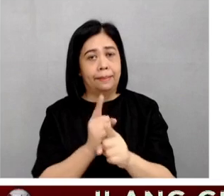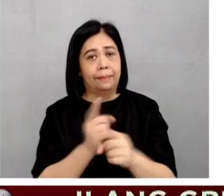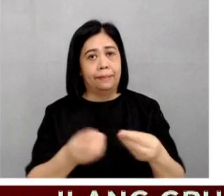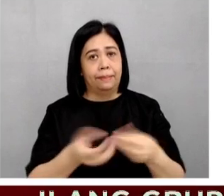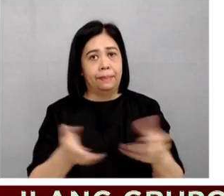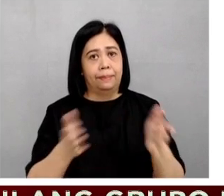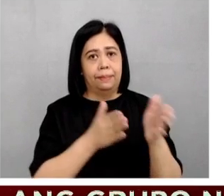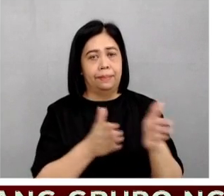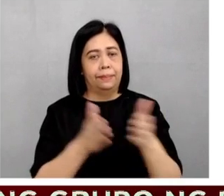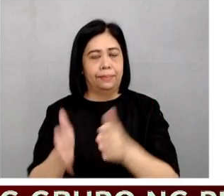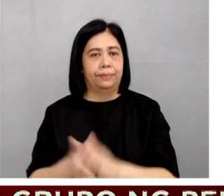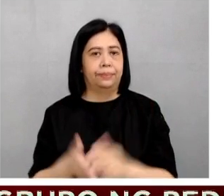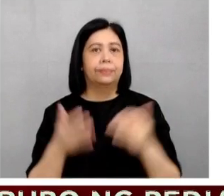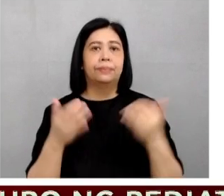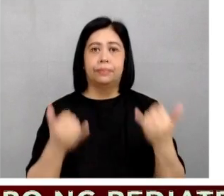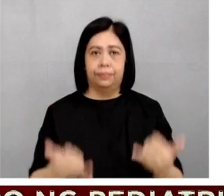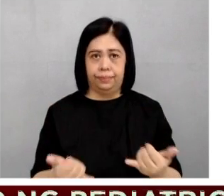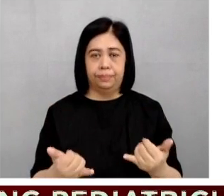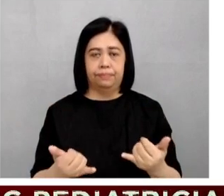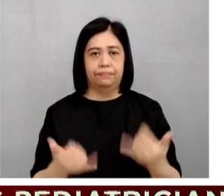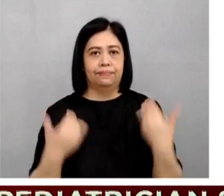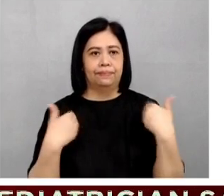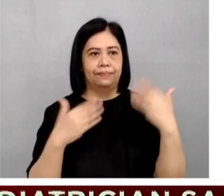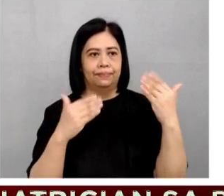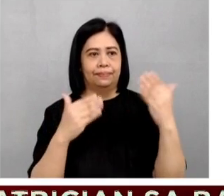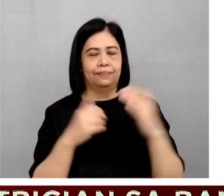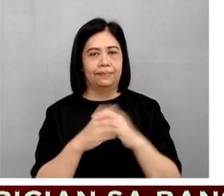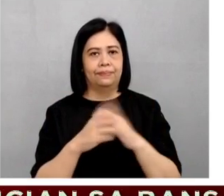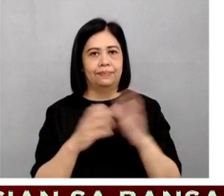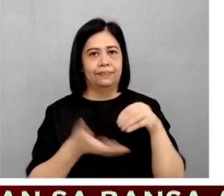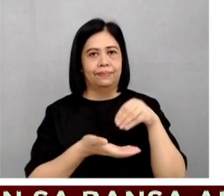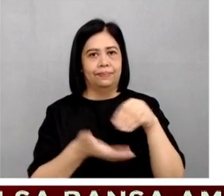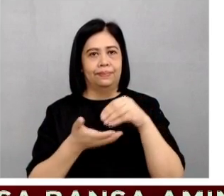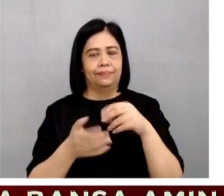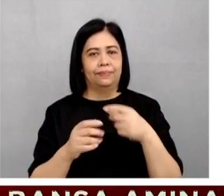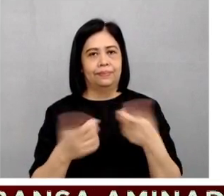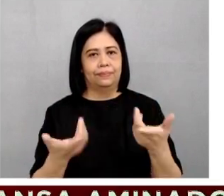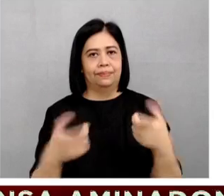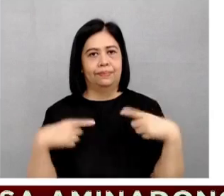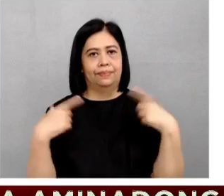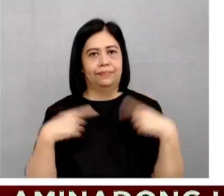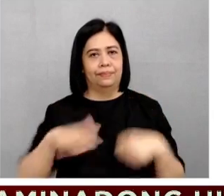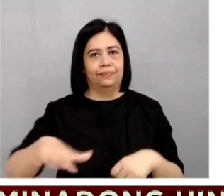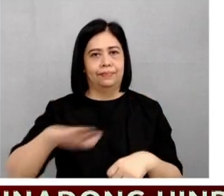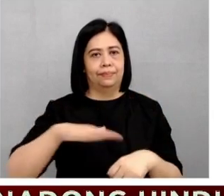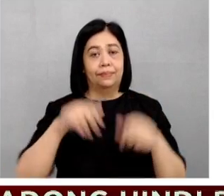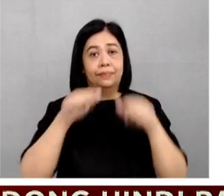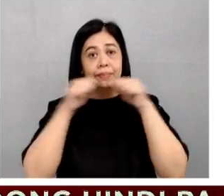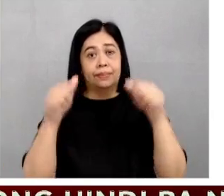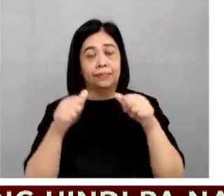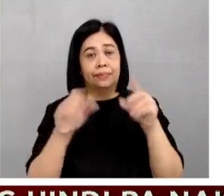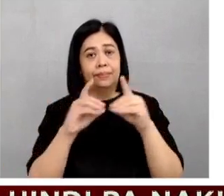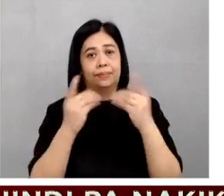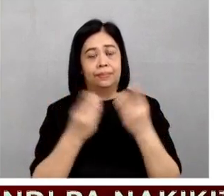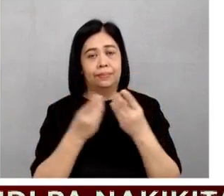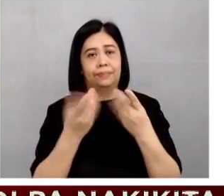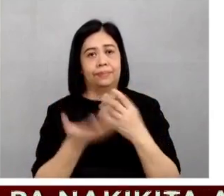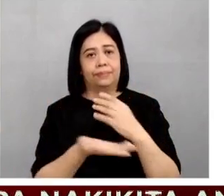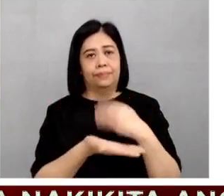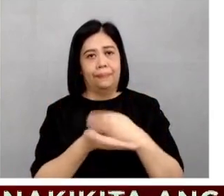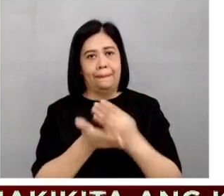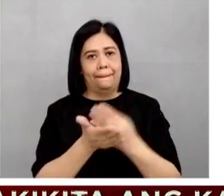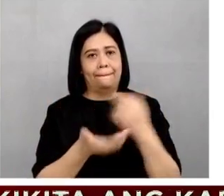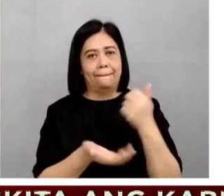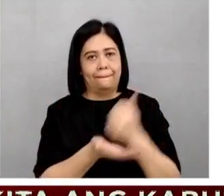natin. Ngayon, may pag-asa na ang inaasam na ayuda ng mga taga Laguna. Inanunsyo ng Department of Budget na inaprubahan na ni